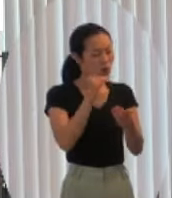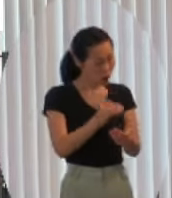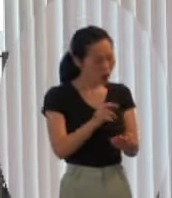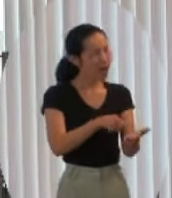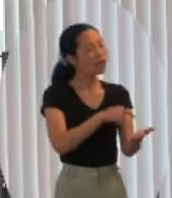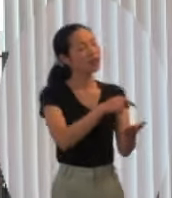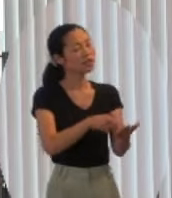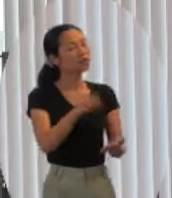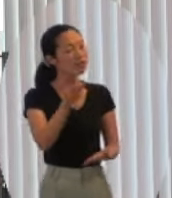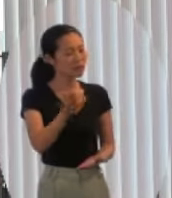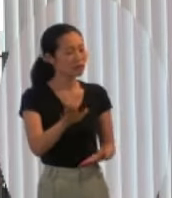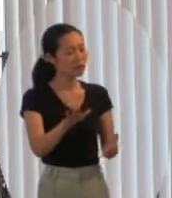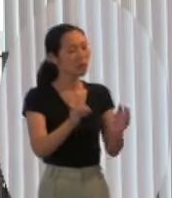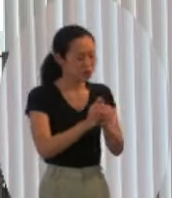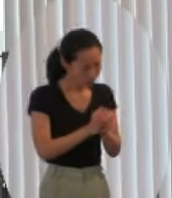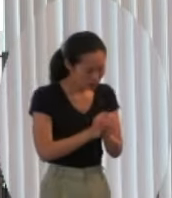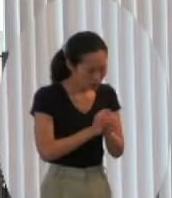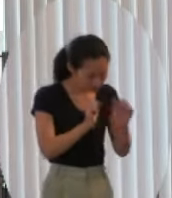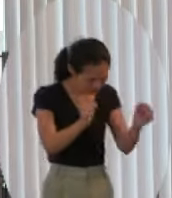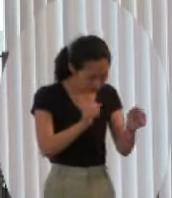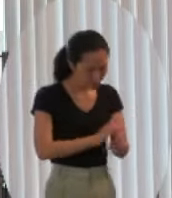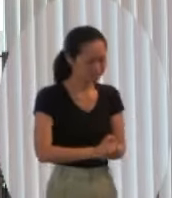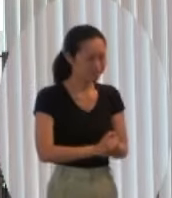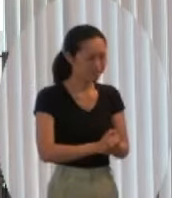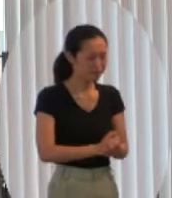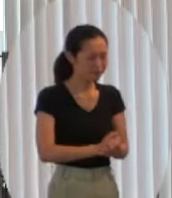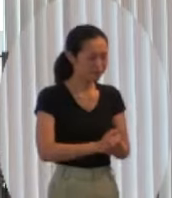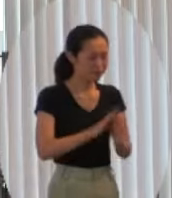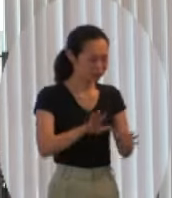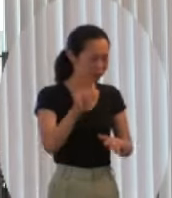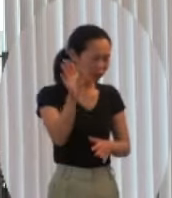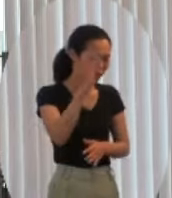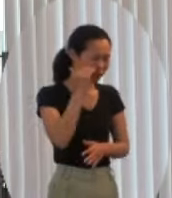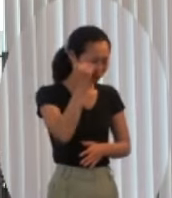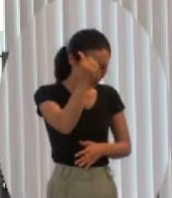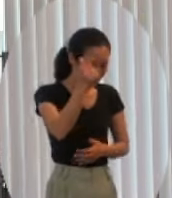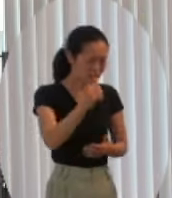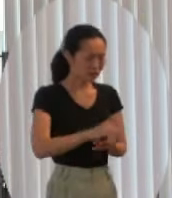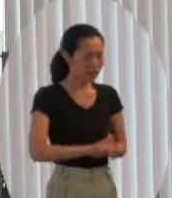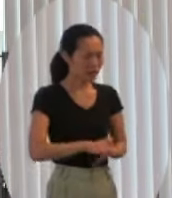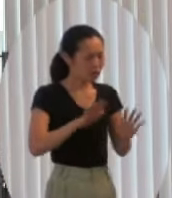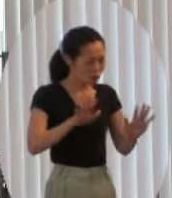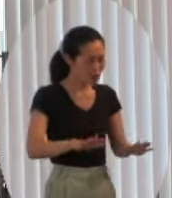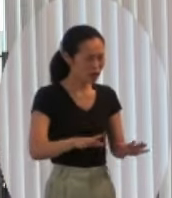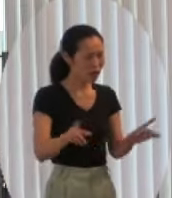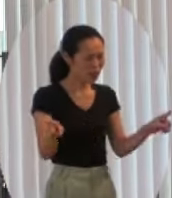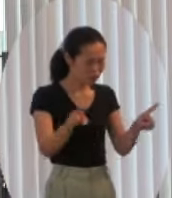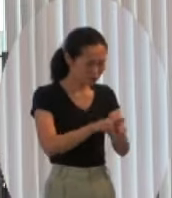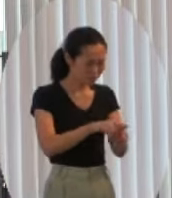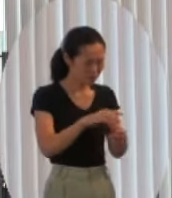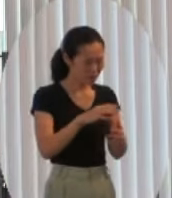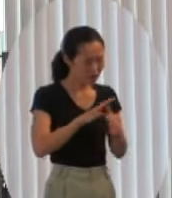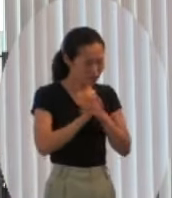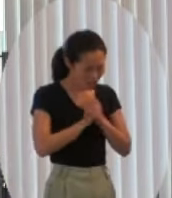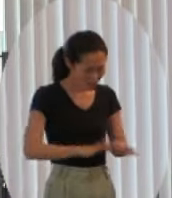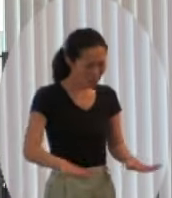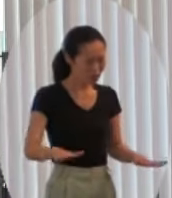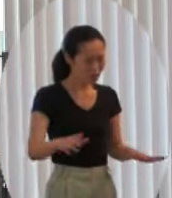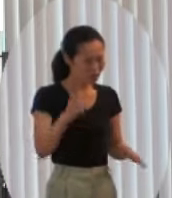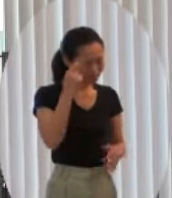様、今日は共に平和を考え、また平和の